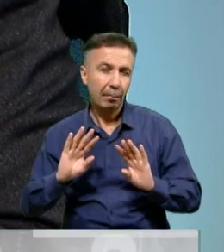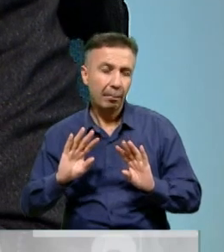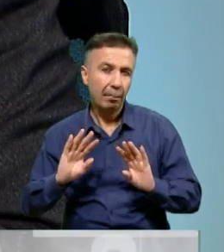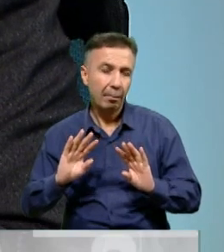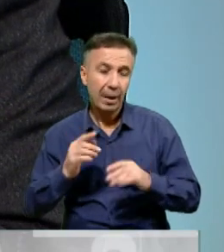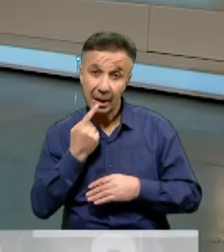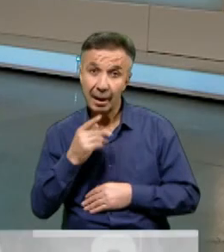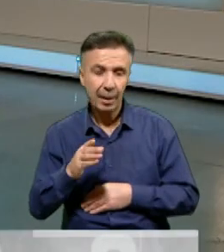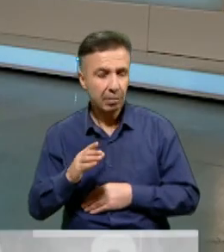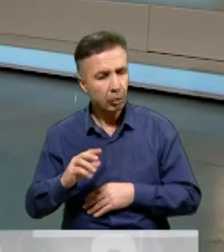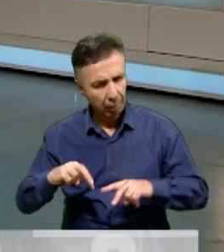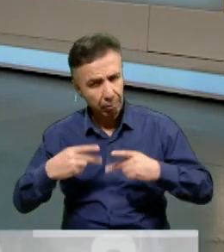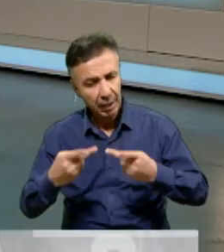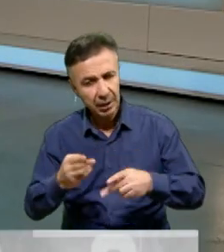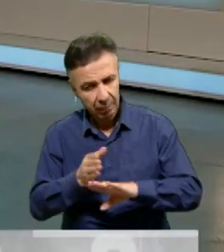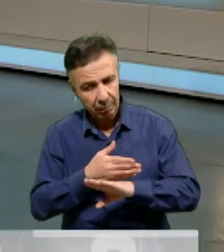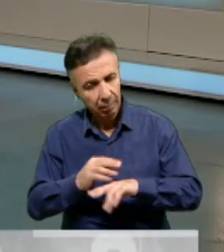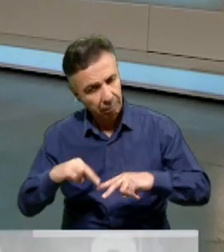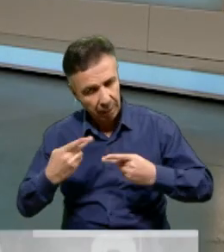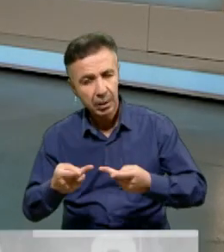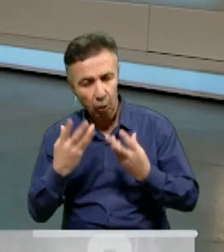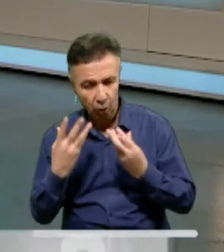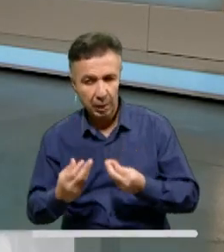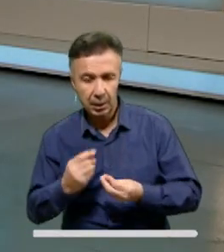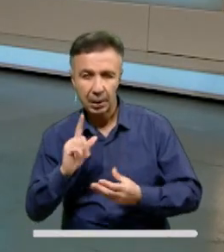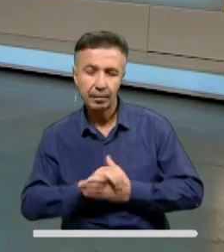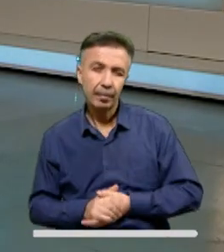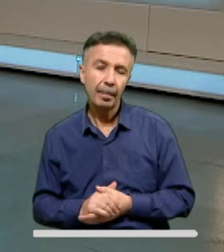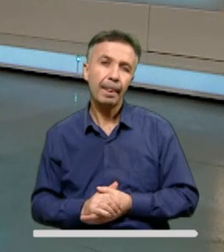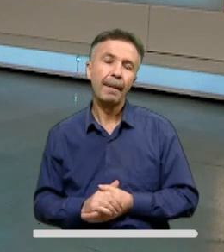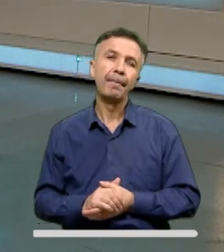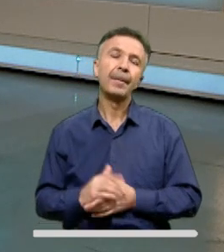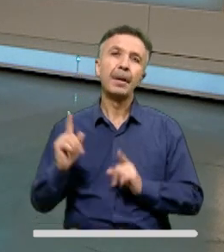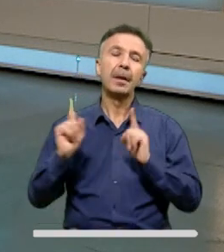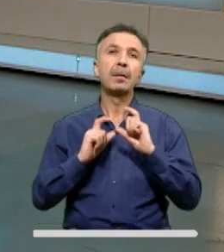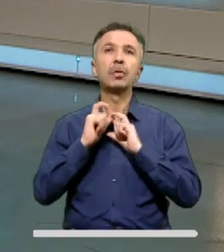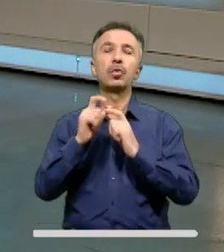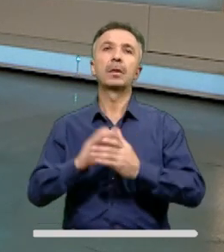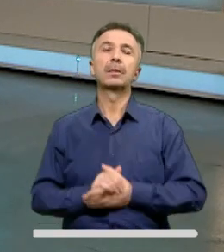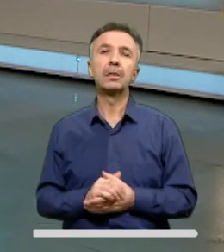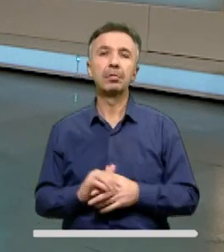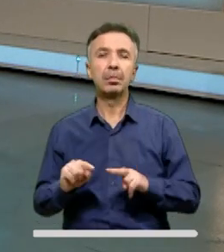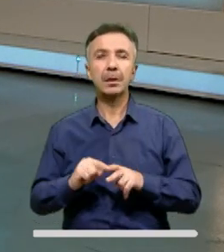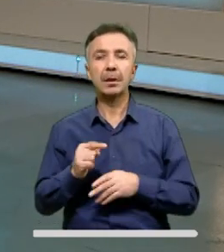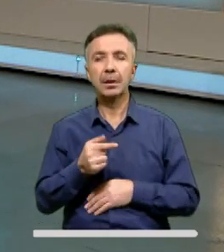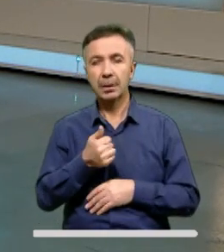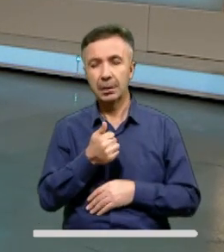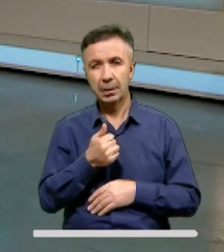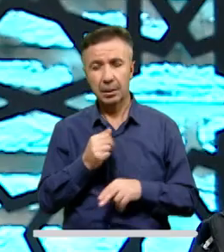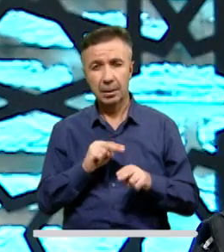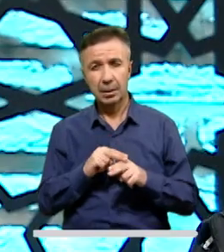olamaz. Eyvallah hocam. Ya, peki teşekkür ederiz. Sosyal medyadan şimdi gelen bir soru. Necati Kılıç